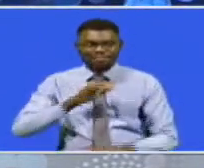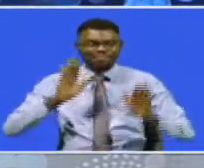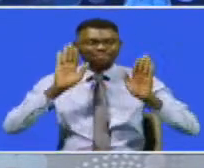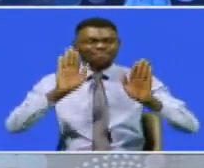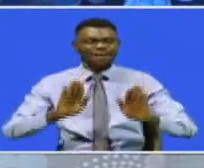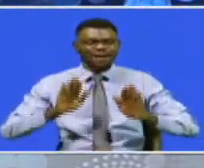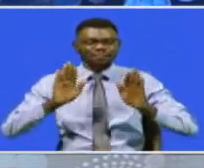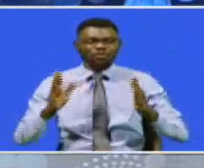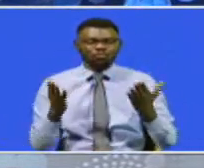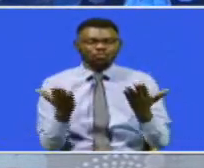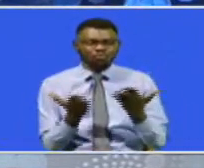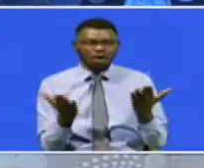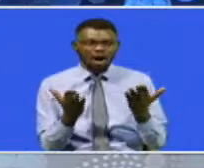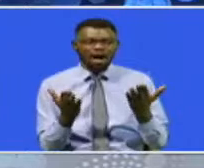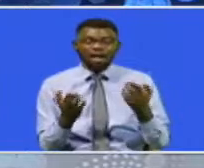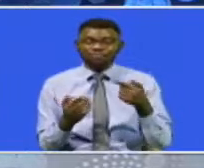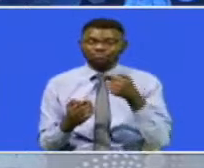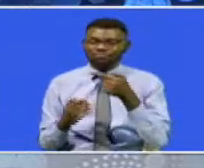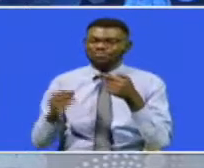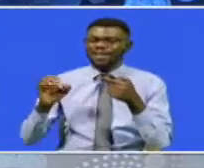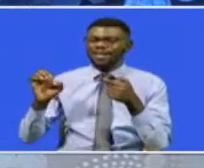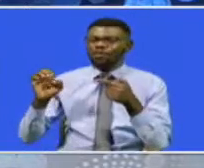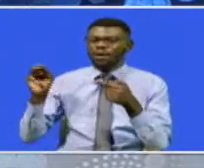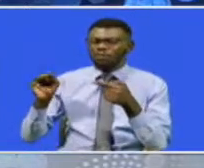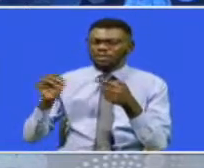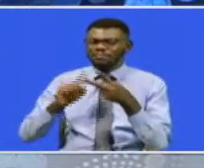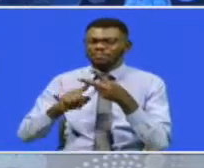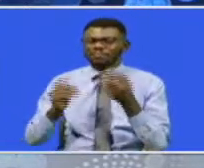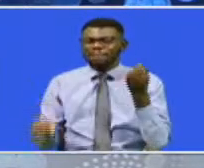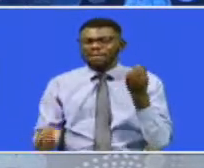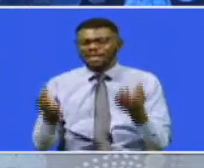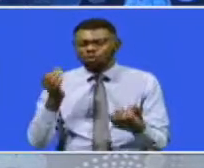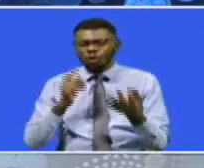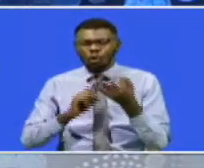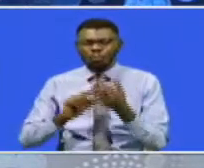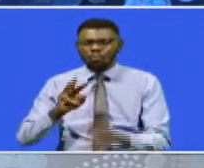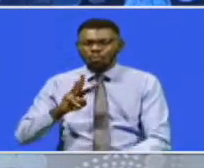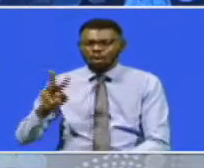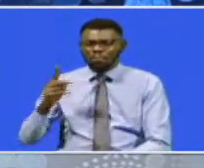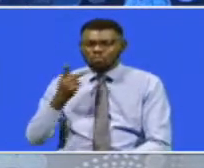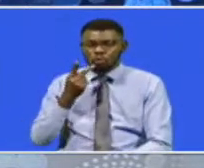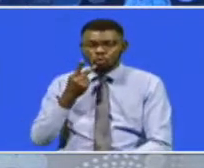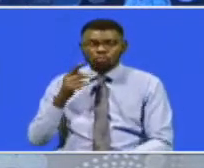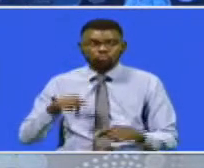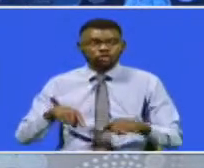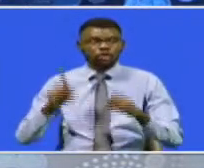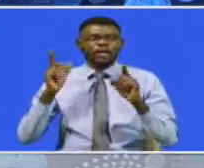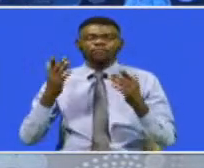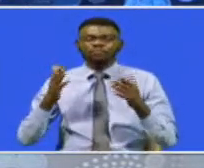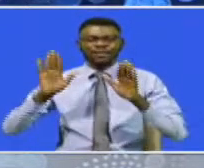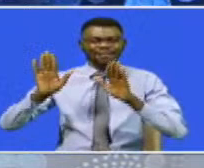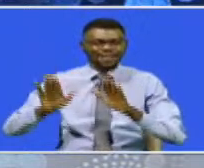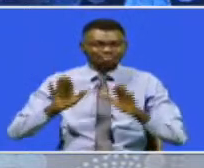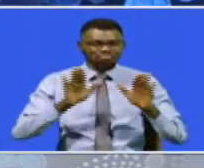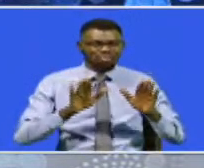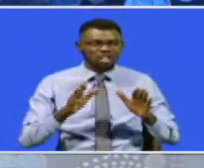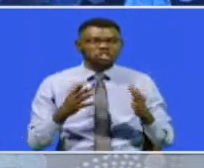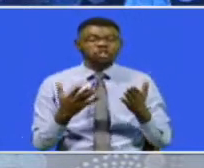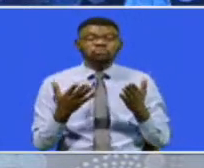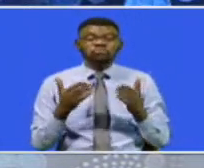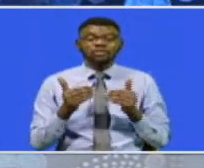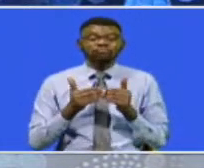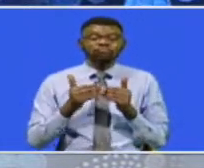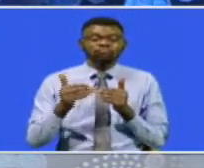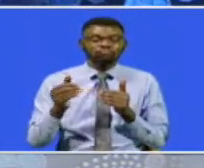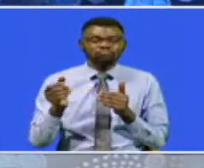kampeni zake katika kaunti za Elgeyo Marakwet, Baringo na Pokot Magharibi, huku akitafuta uungwaji mkono kabla ya utepe wa